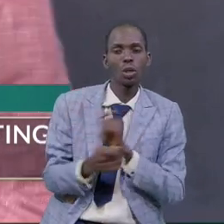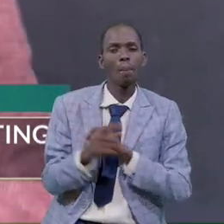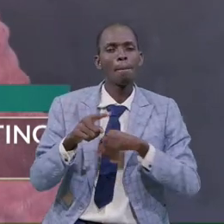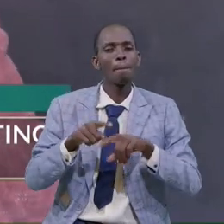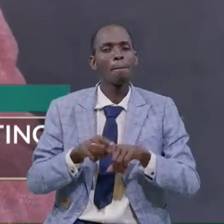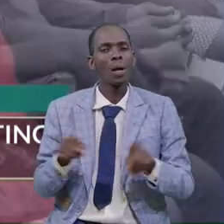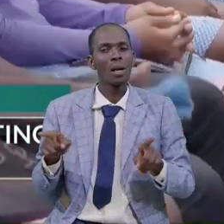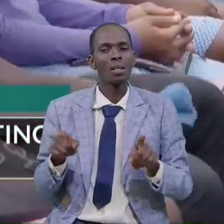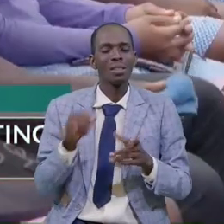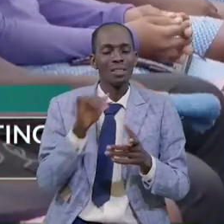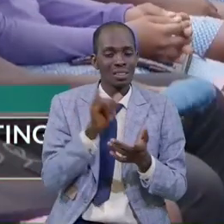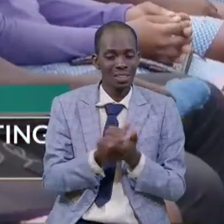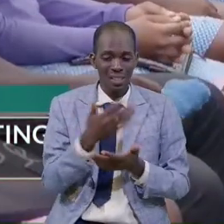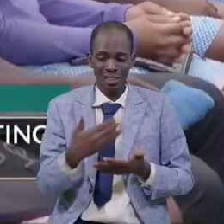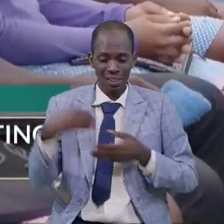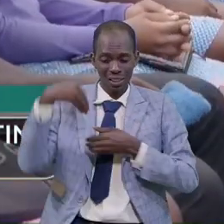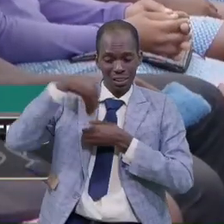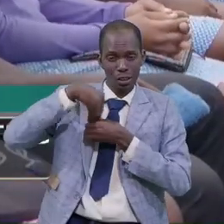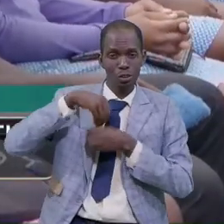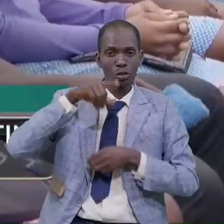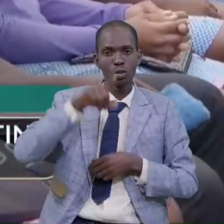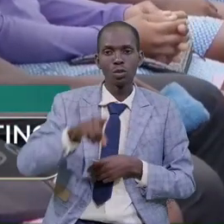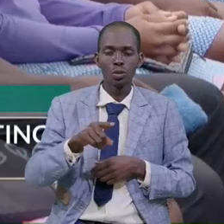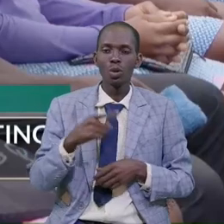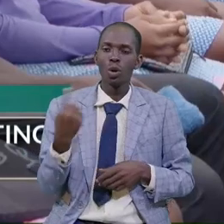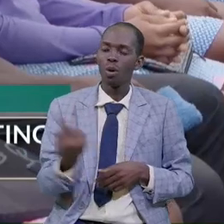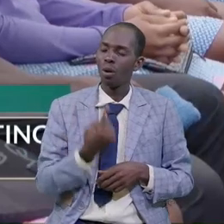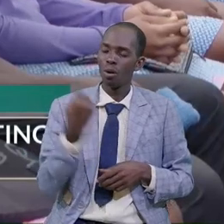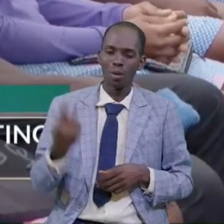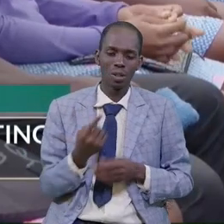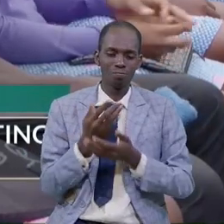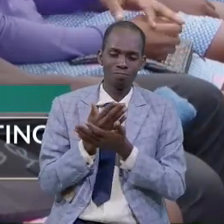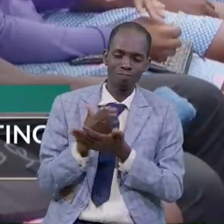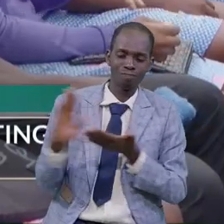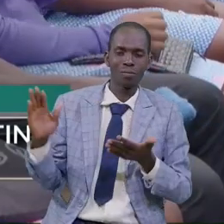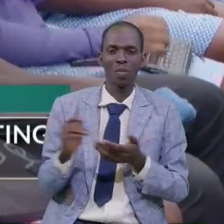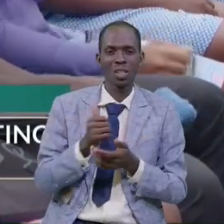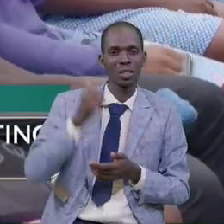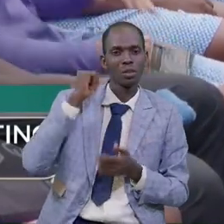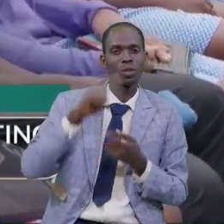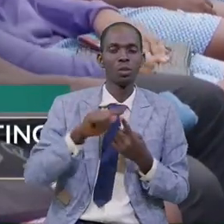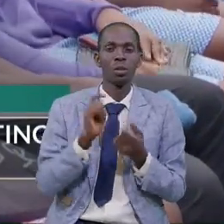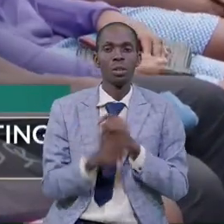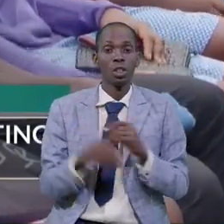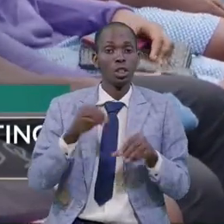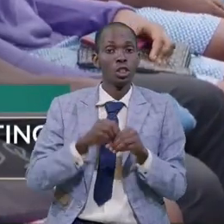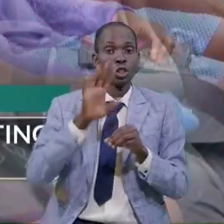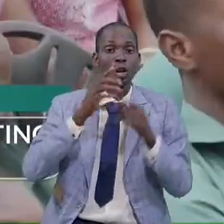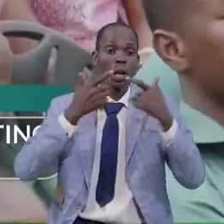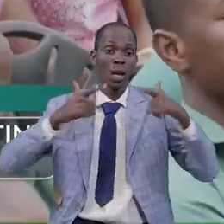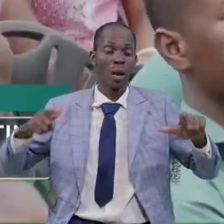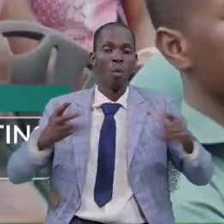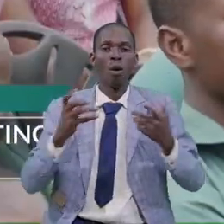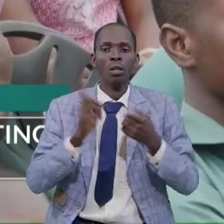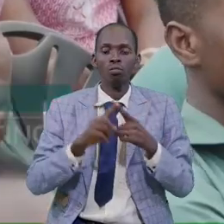cette chose en toi résiste au changement. Dans ton langage, dans